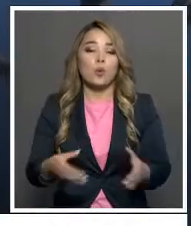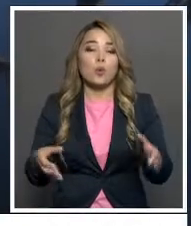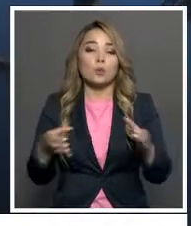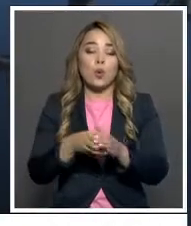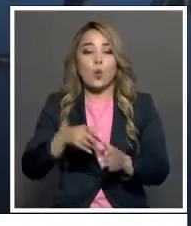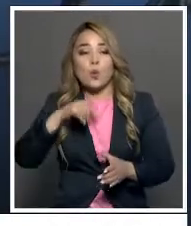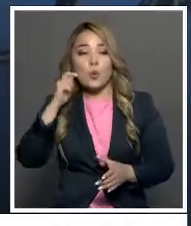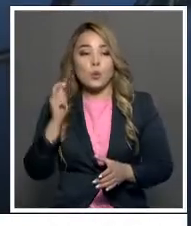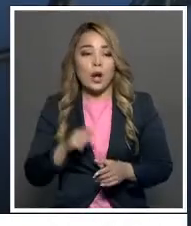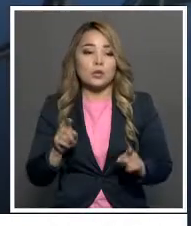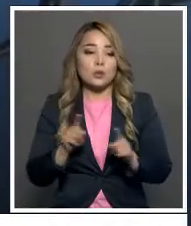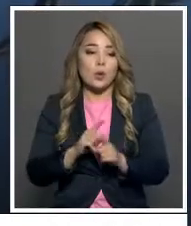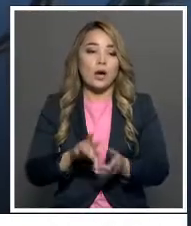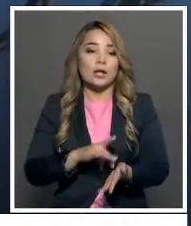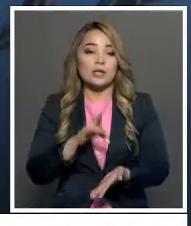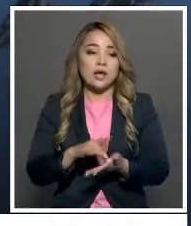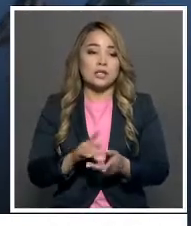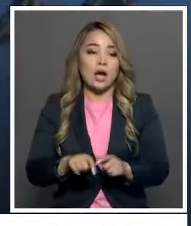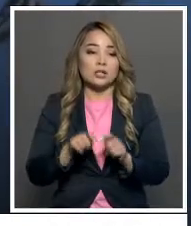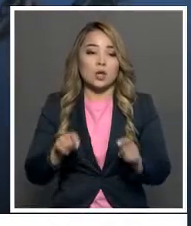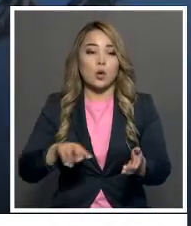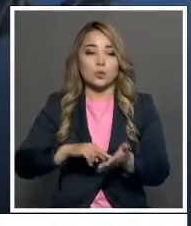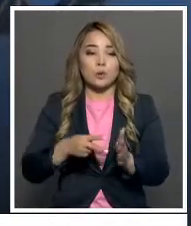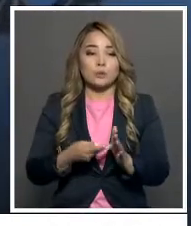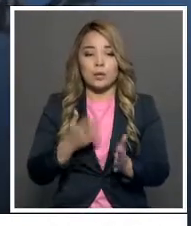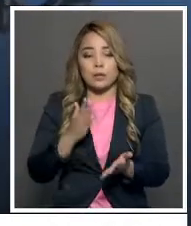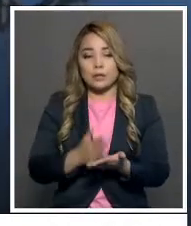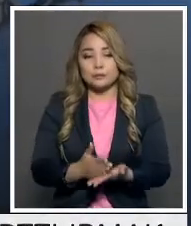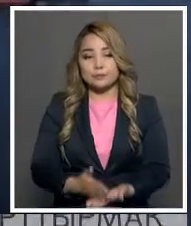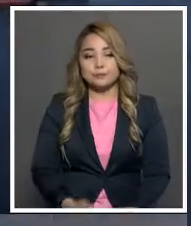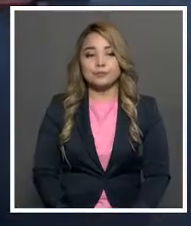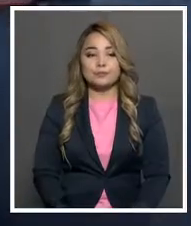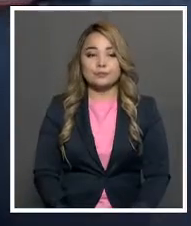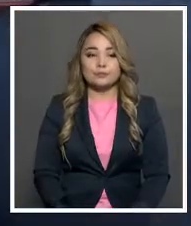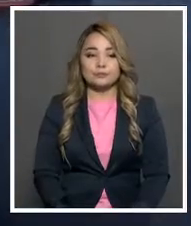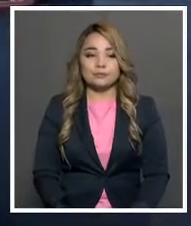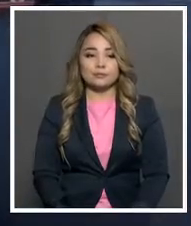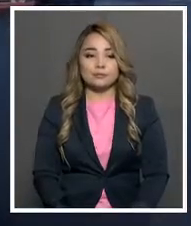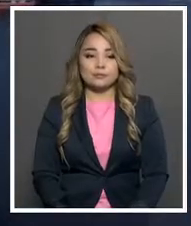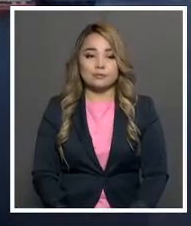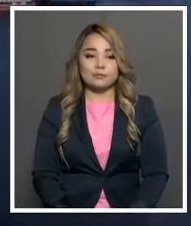Украинаның Умань қаласында да ашу жоспарланып отыр. Аида Әбіл, Қазақстан ұлттық арнасы үшін.